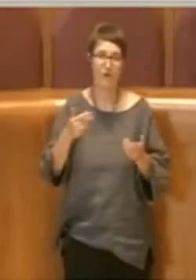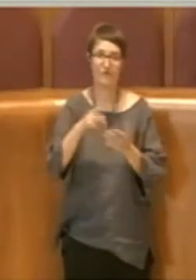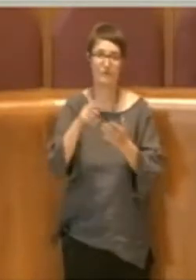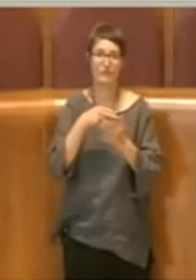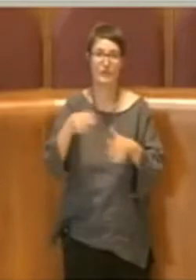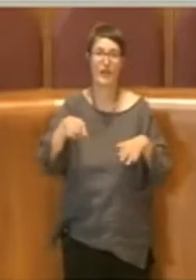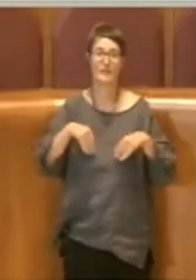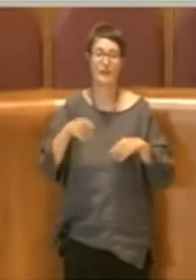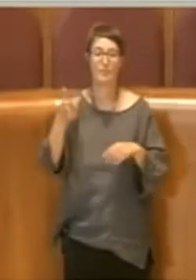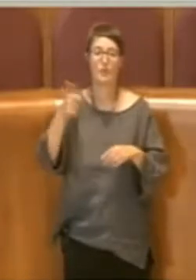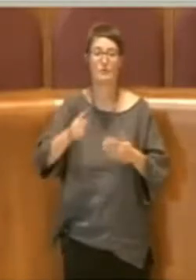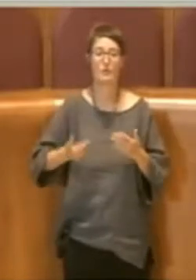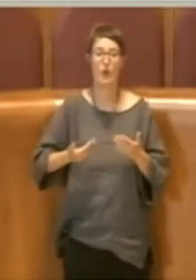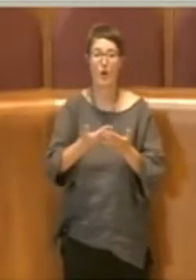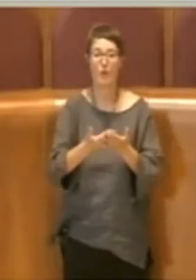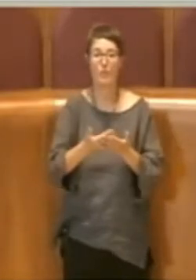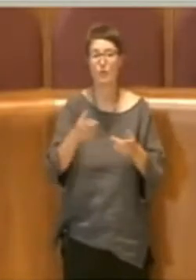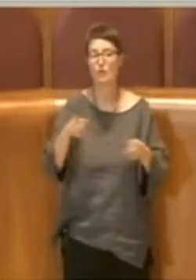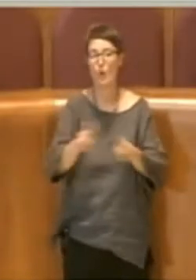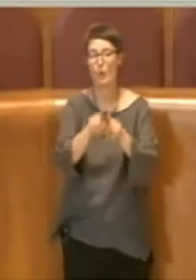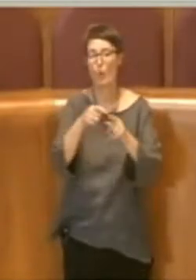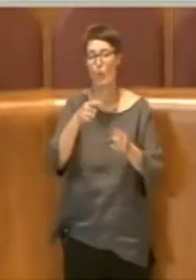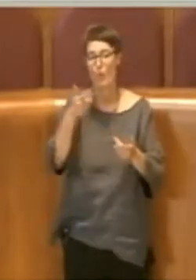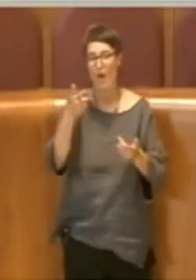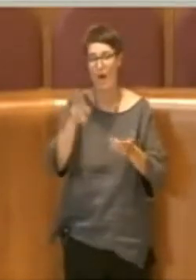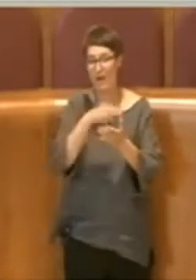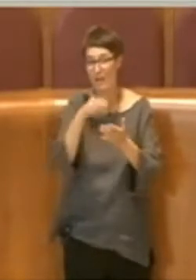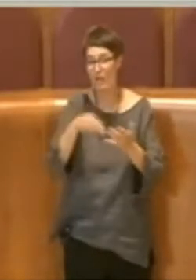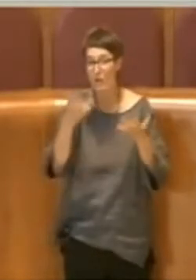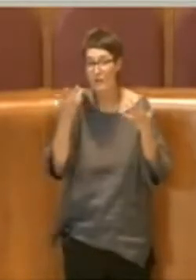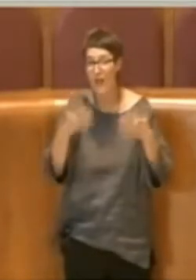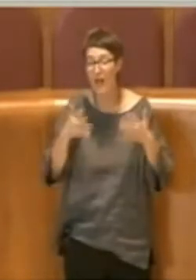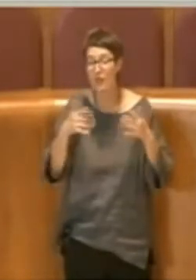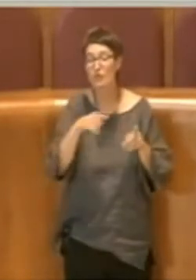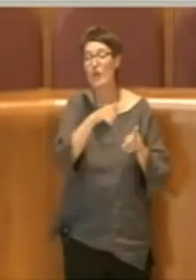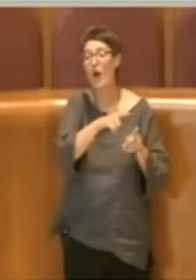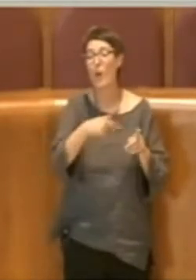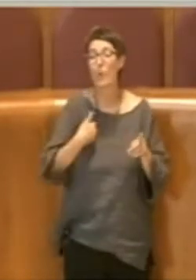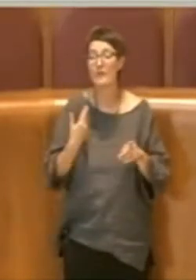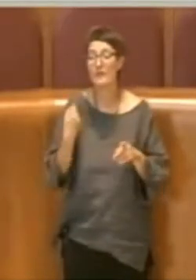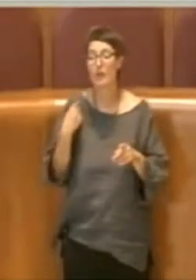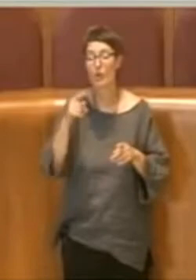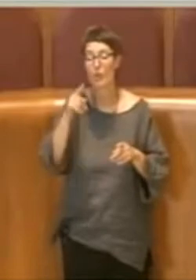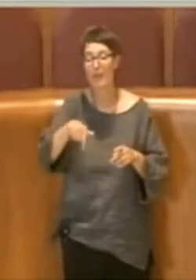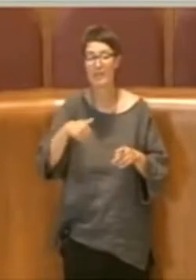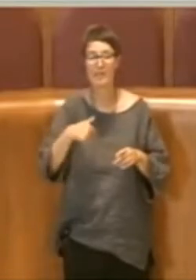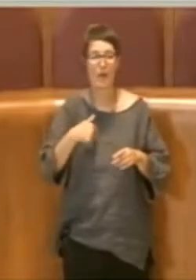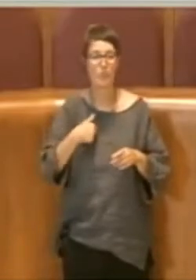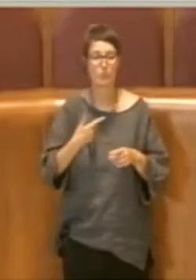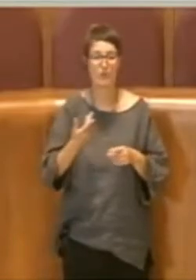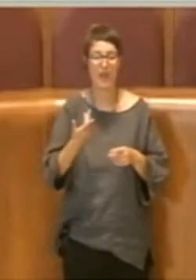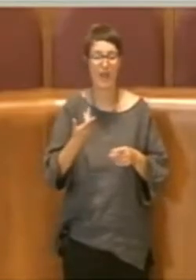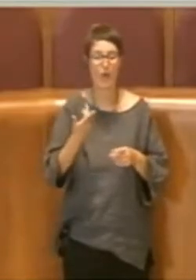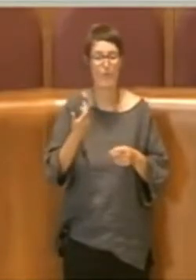porta anche delle richieste per quanto riguarda il servizio di superficie che chiaramente meritano un ragionamento